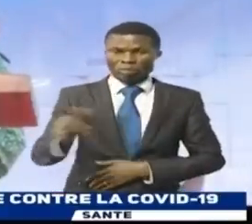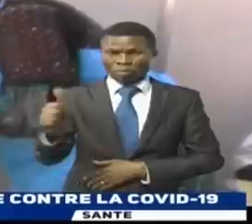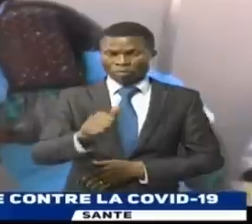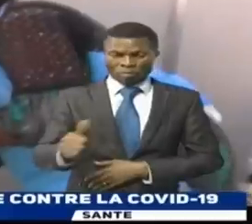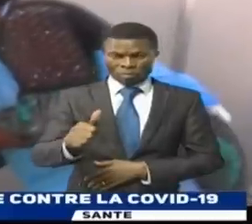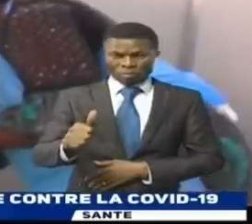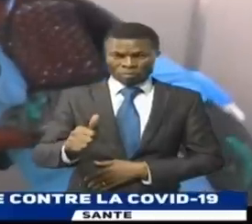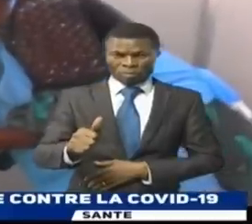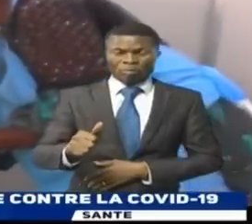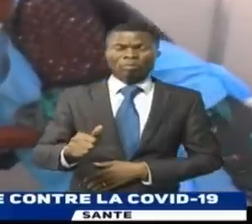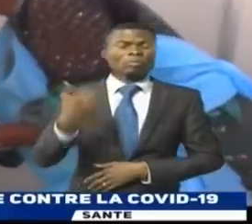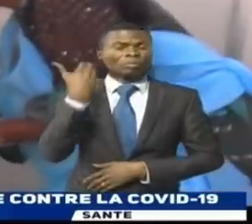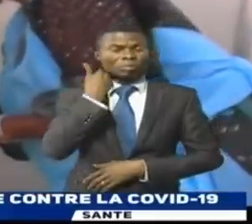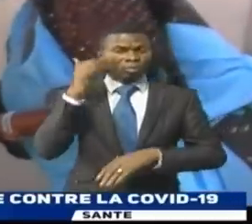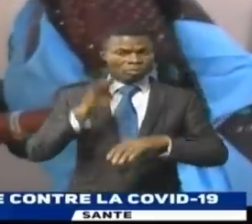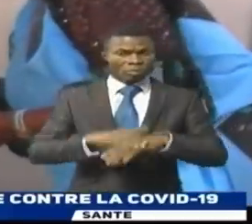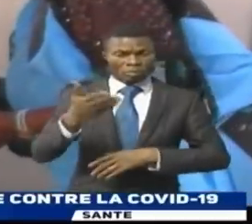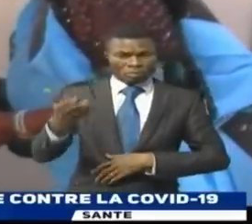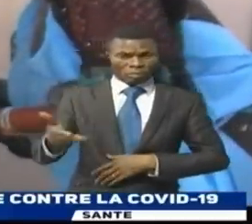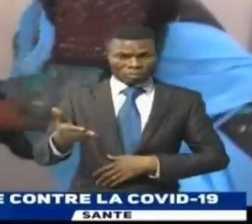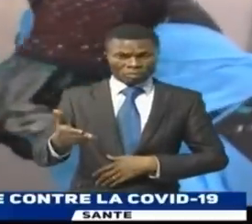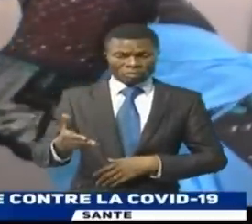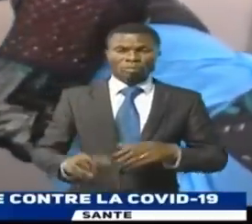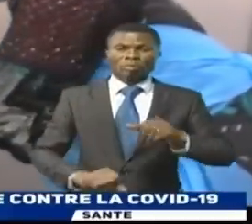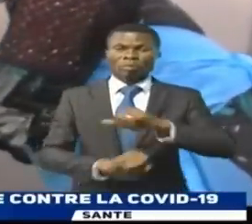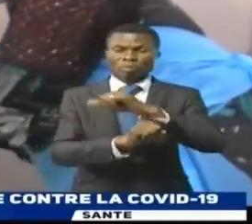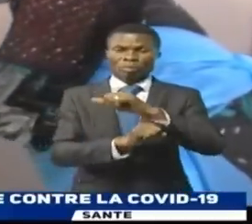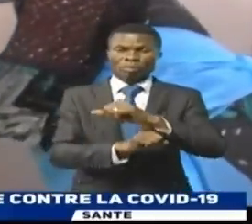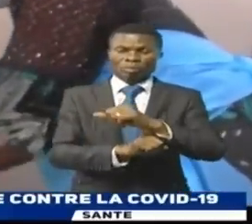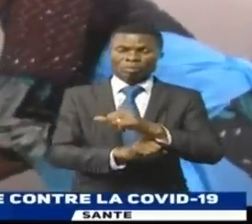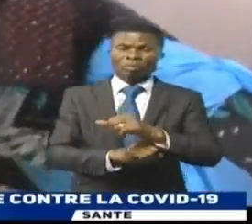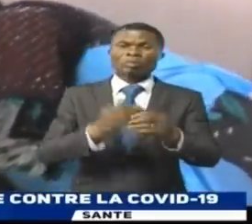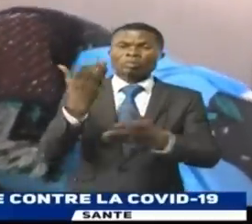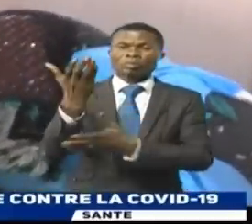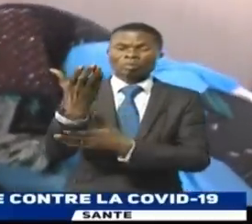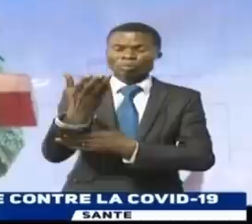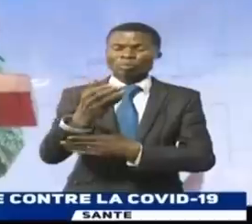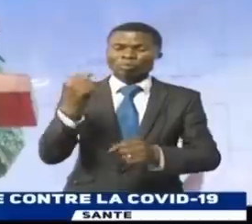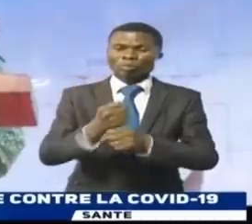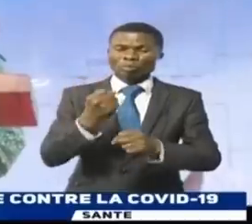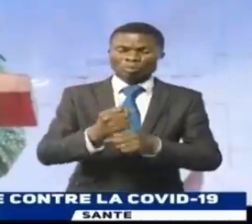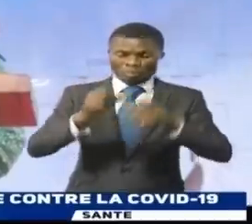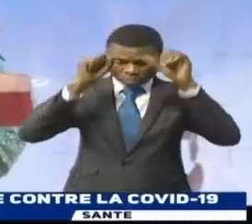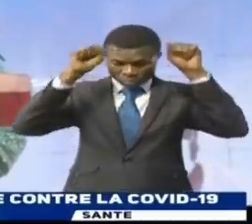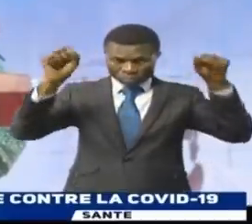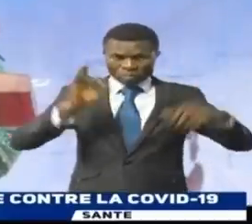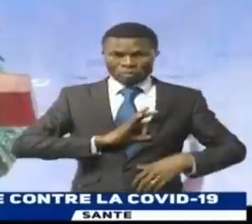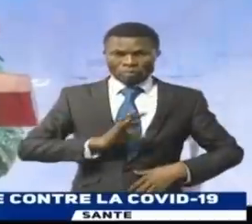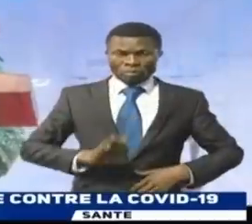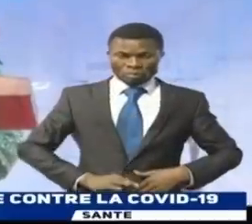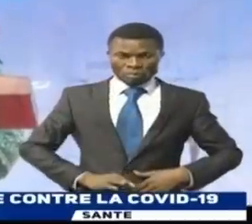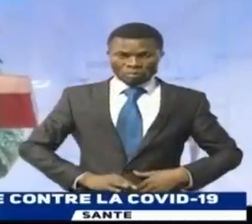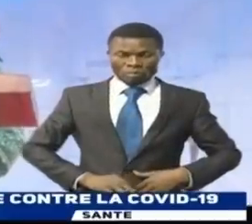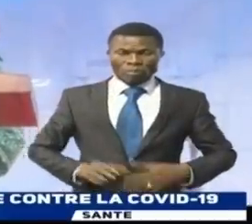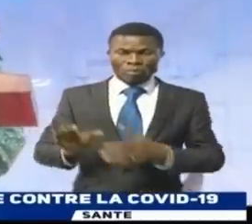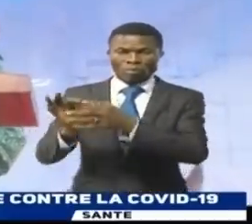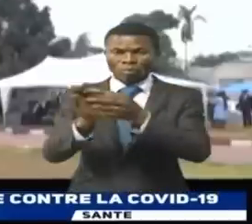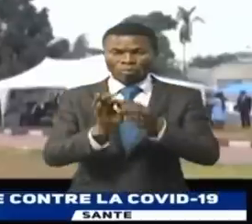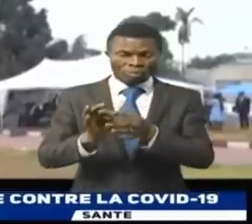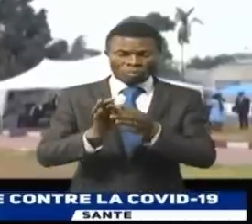la maladie coronavirus et grâce à la plaidoyer du chef d'État, président honoré de l'Union